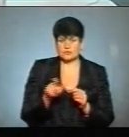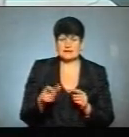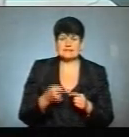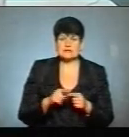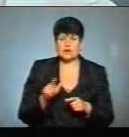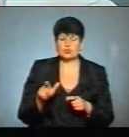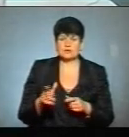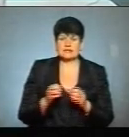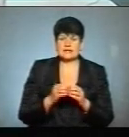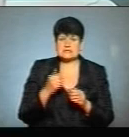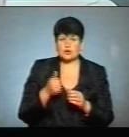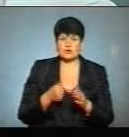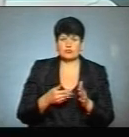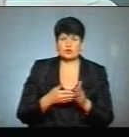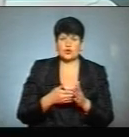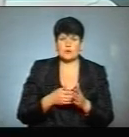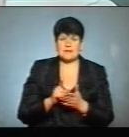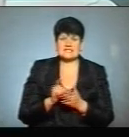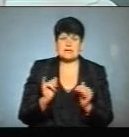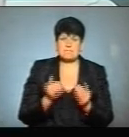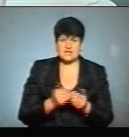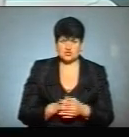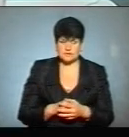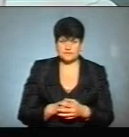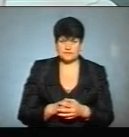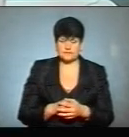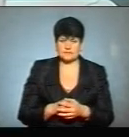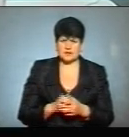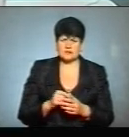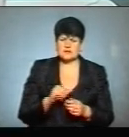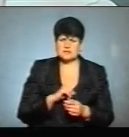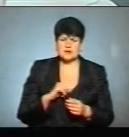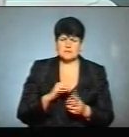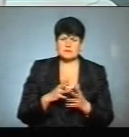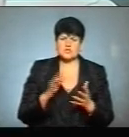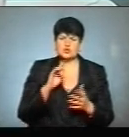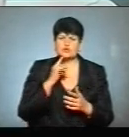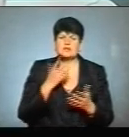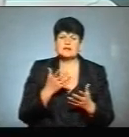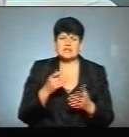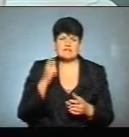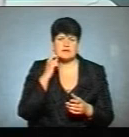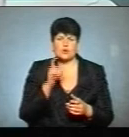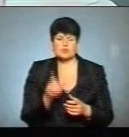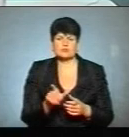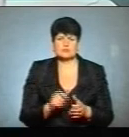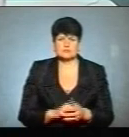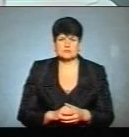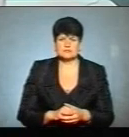які 10 років до пенсії і менше. Де найбільш труднощі у пошуку роботи, для якої вікової